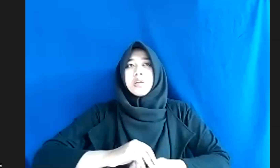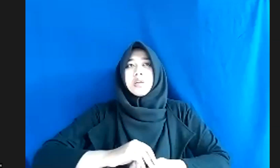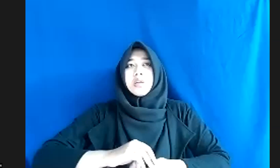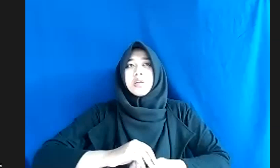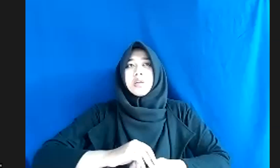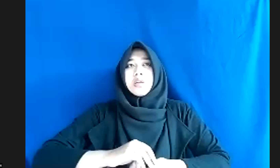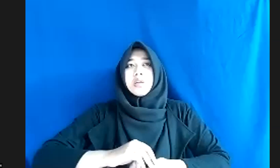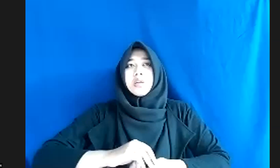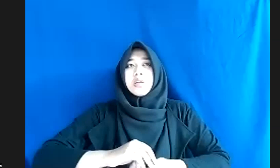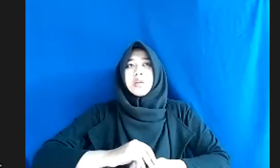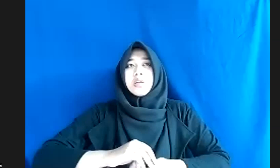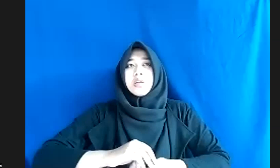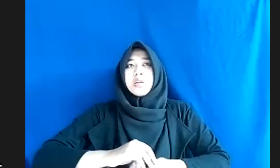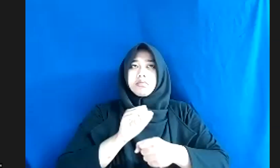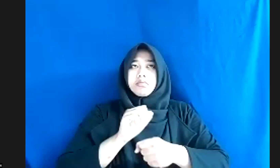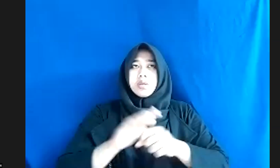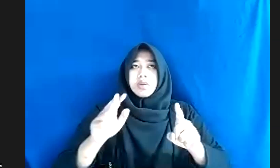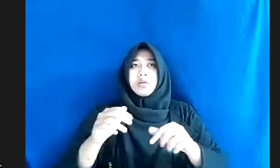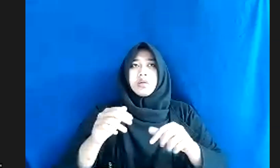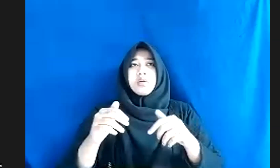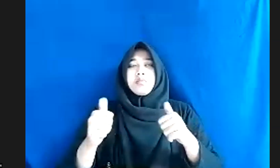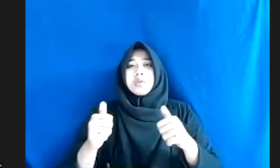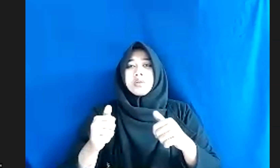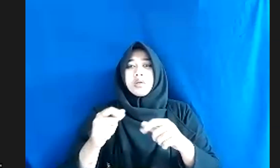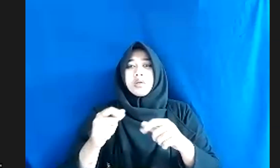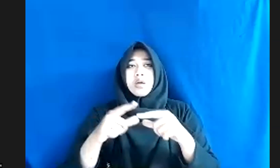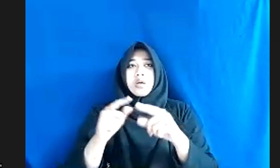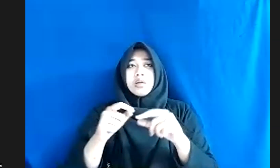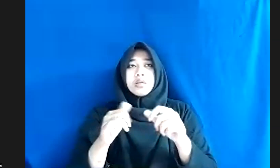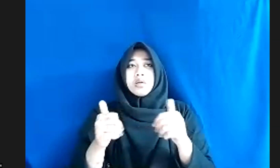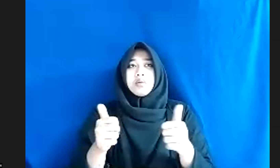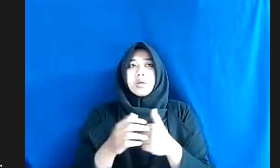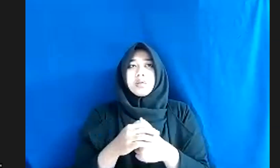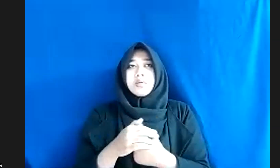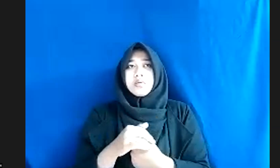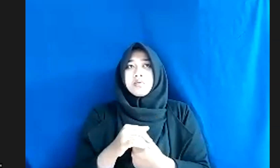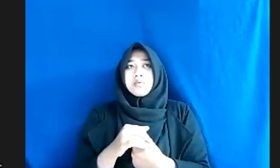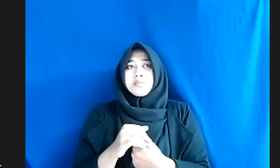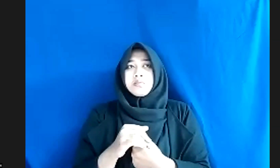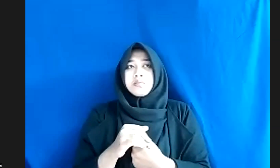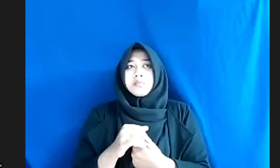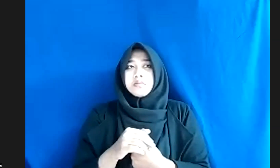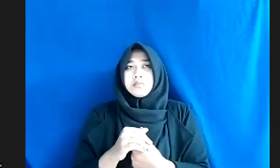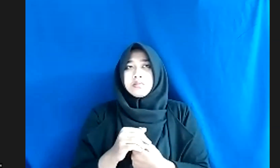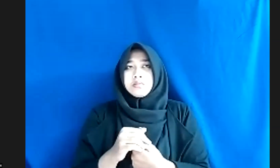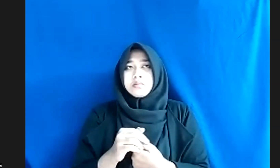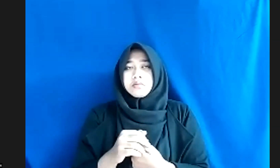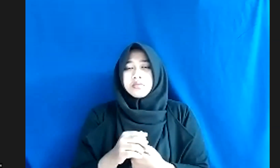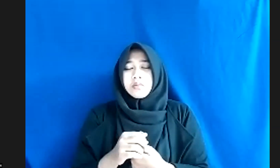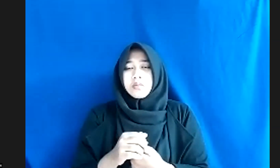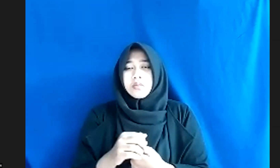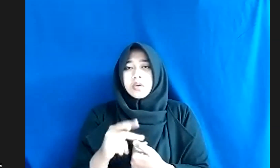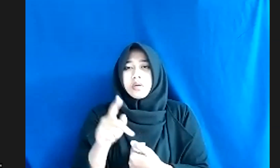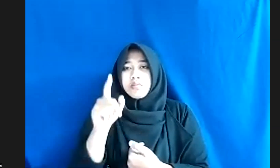baik, termasuk dampaknya ini adalah luar biasa dan perlu gotong royong dari semua pihak. Saya kira itu yang bisa saya sampaikan.